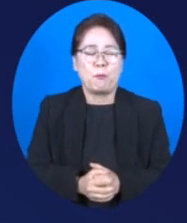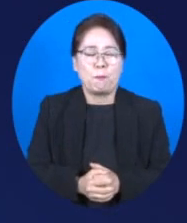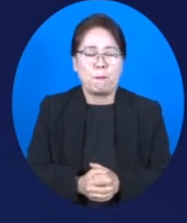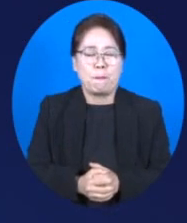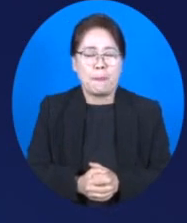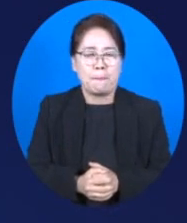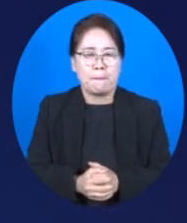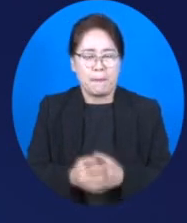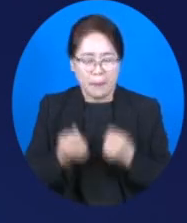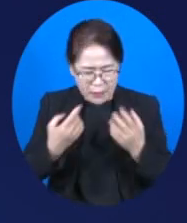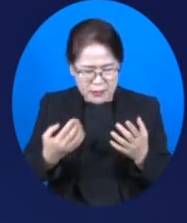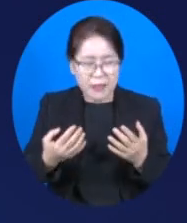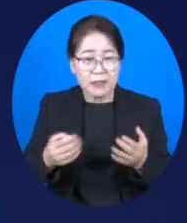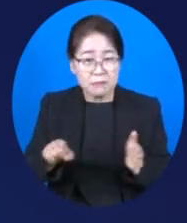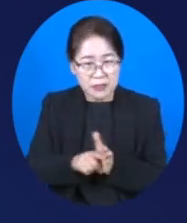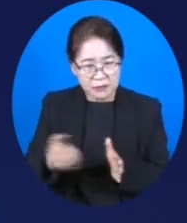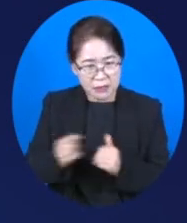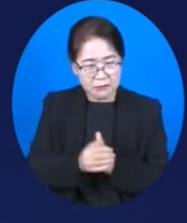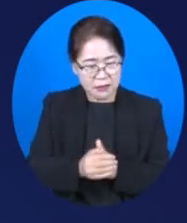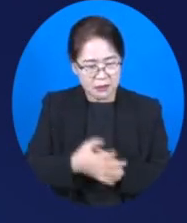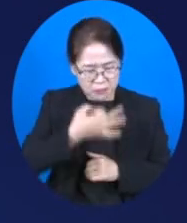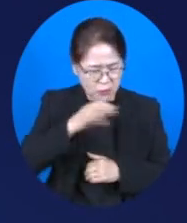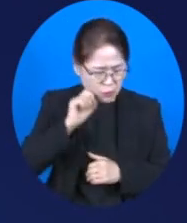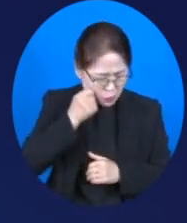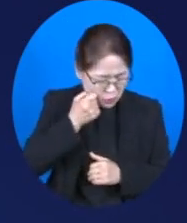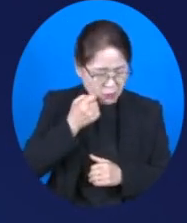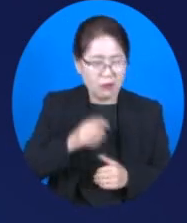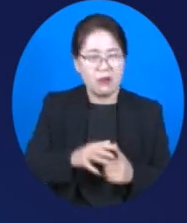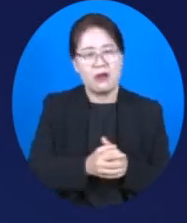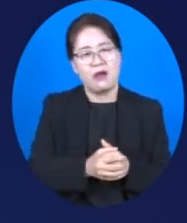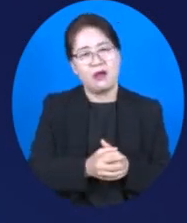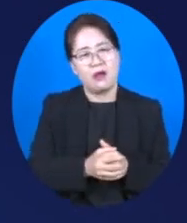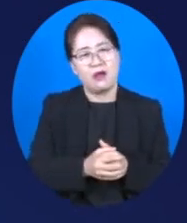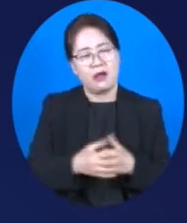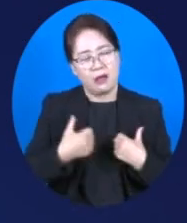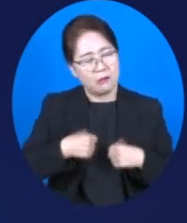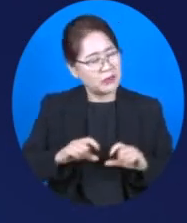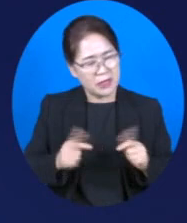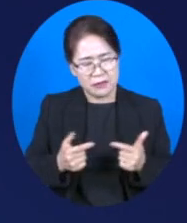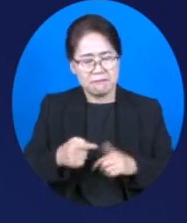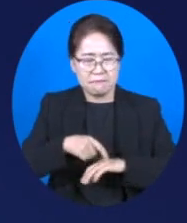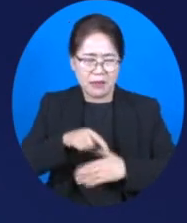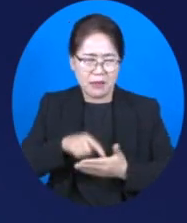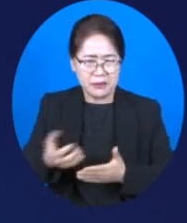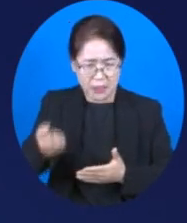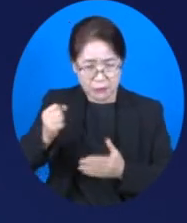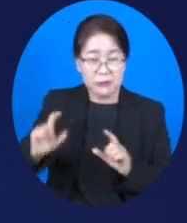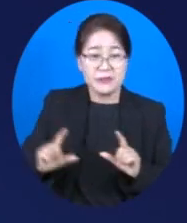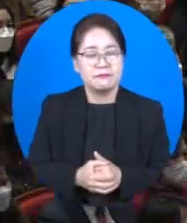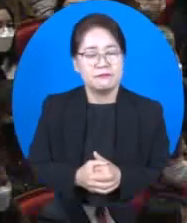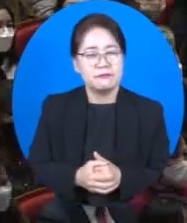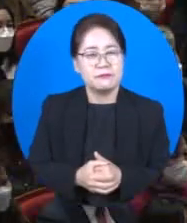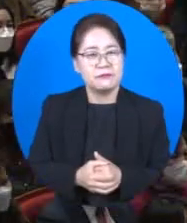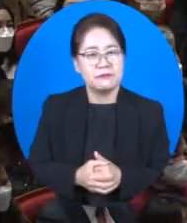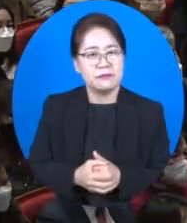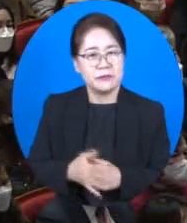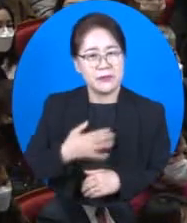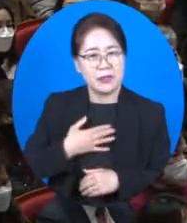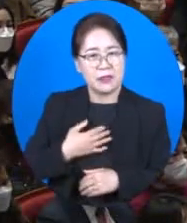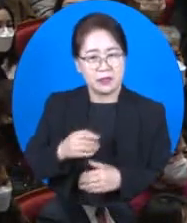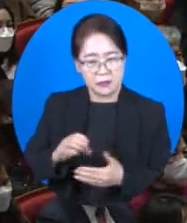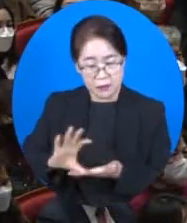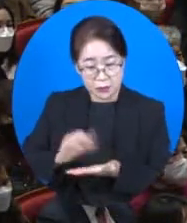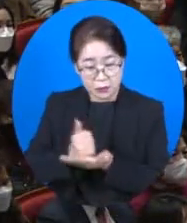확신을 가져야 가난하고 인생이 힘들어도 꺾이지 않은 마음을 가지고 살아갈 수 있는 것입니다. 내가